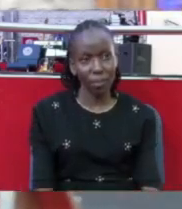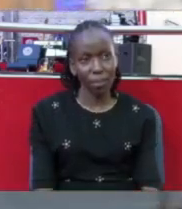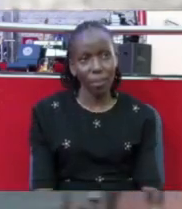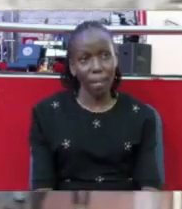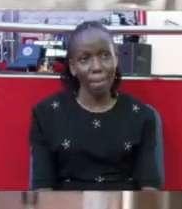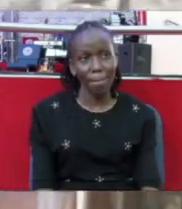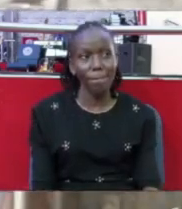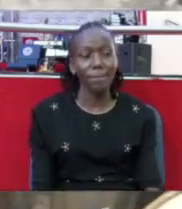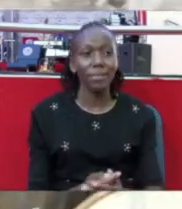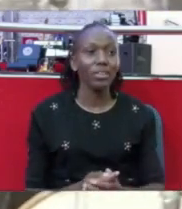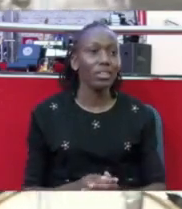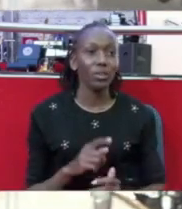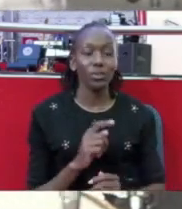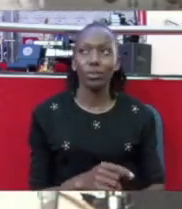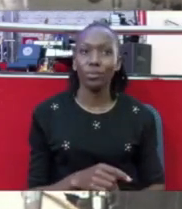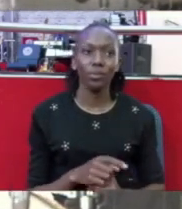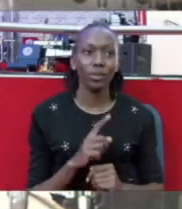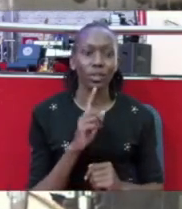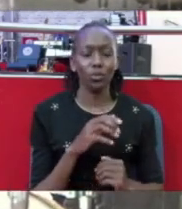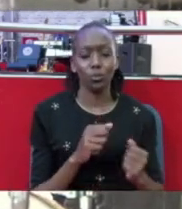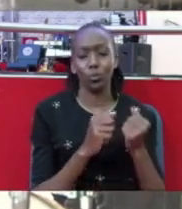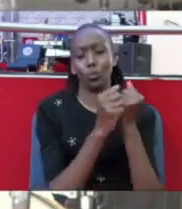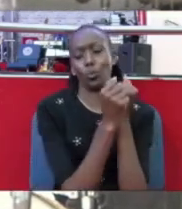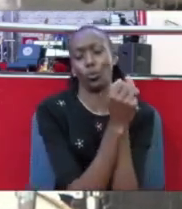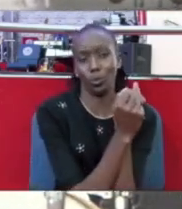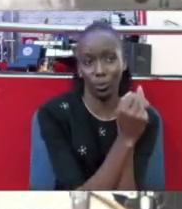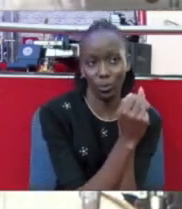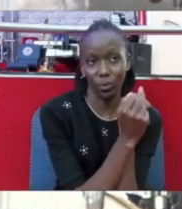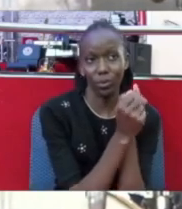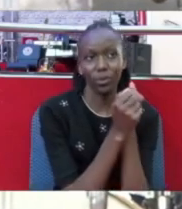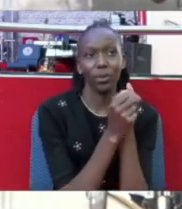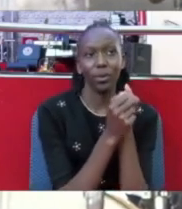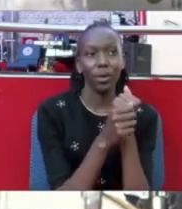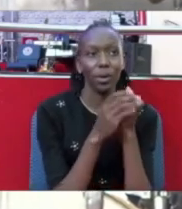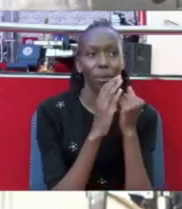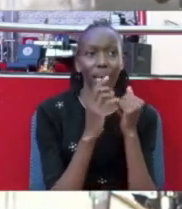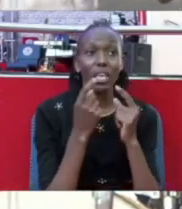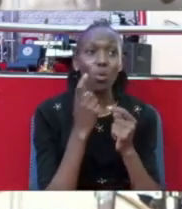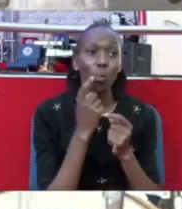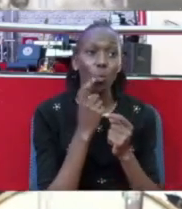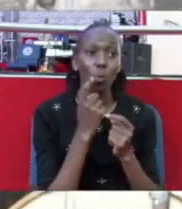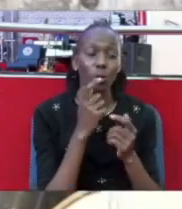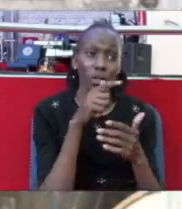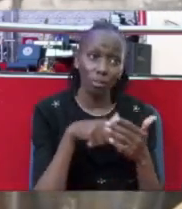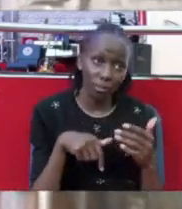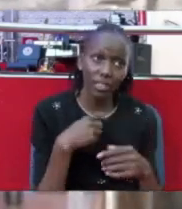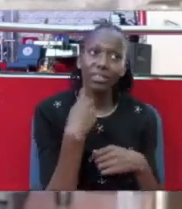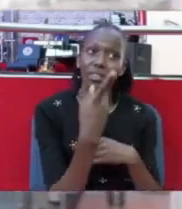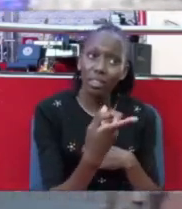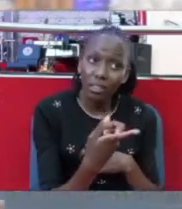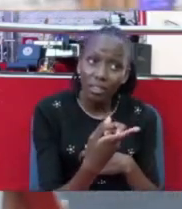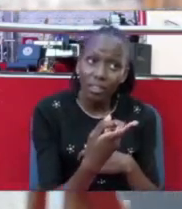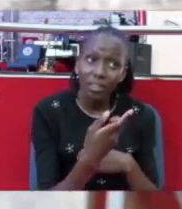Do not entangle yourself. Usijifunge. By the confession of your mouth. Kwa kile utakiri na mdomo wako.